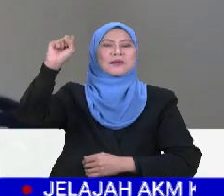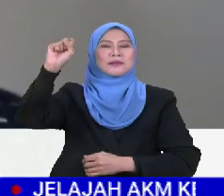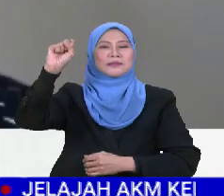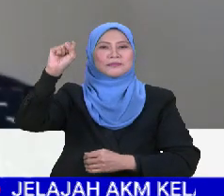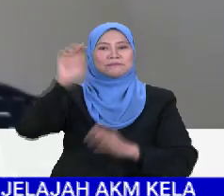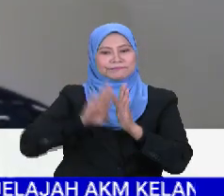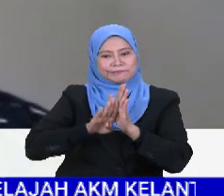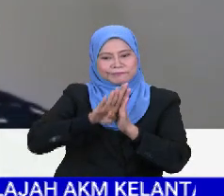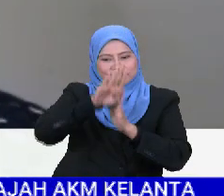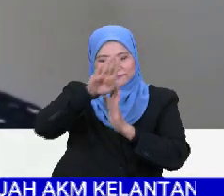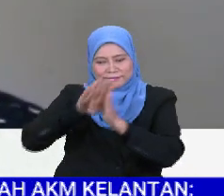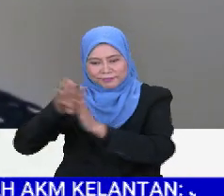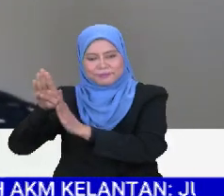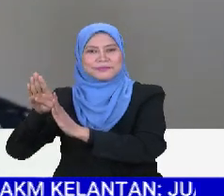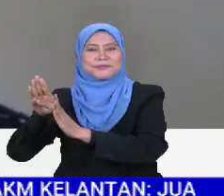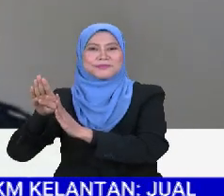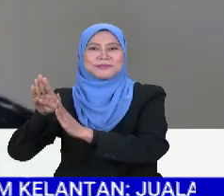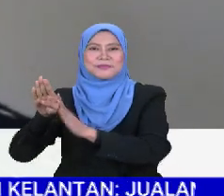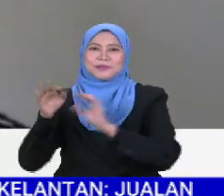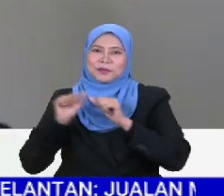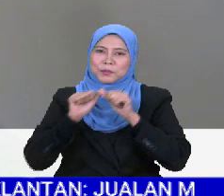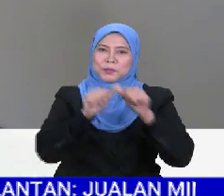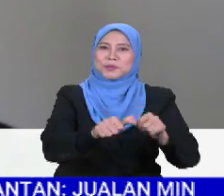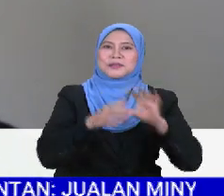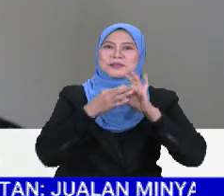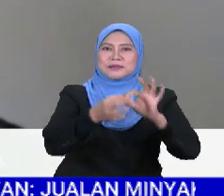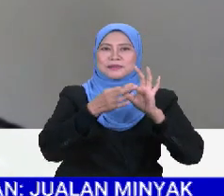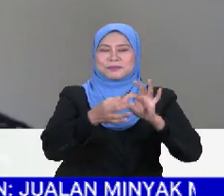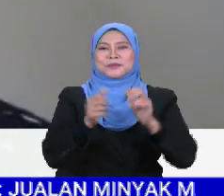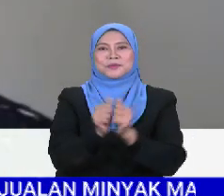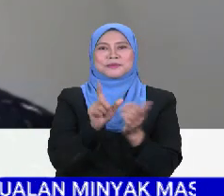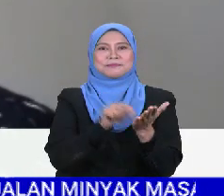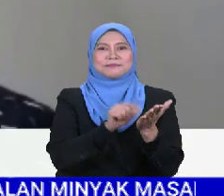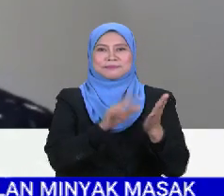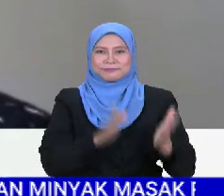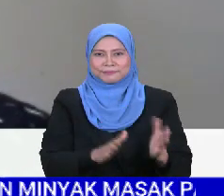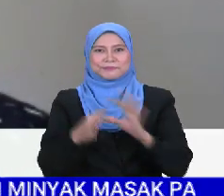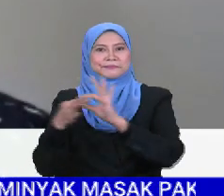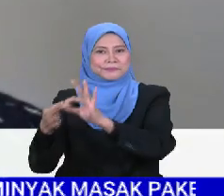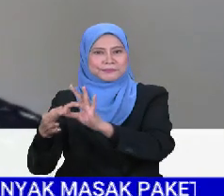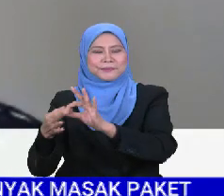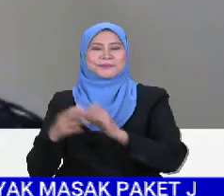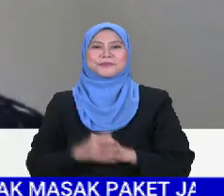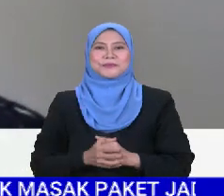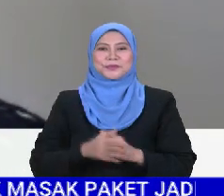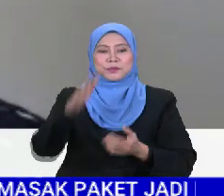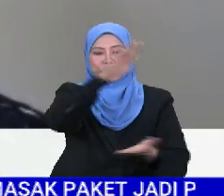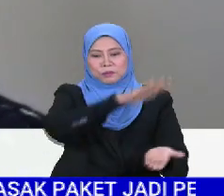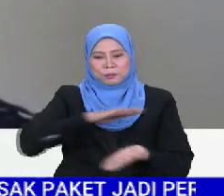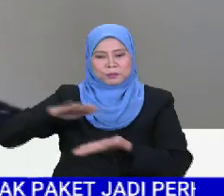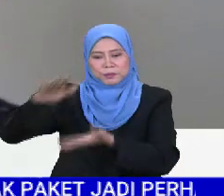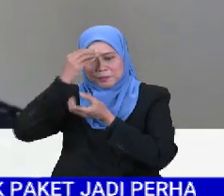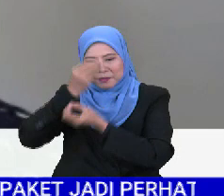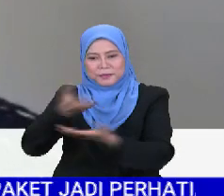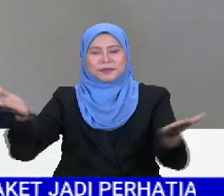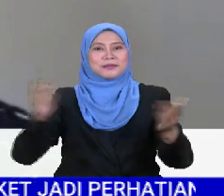di sini dan juga terus bekerjasama dengan pengamal media sini untuk menyampaikan berita yang tepat